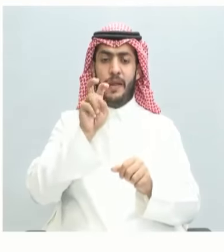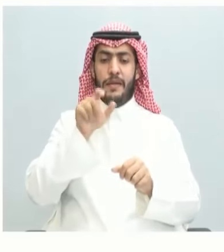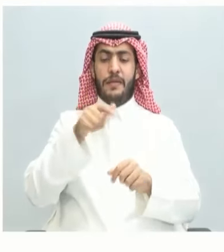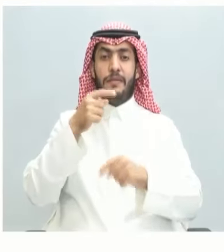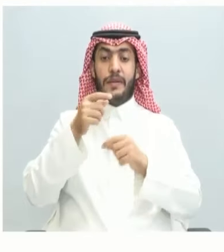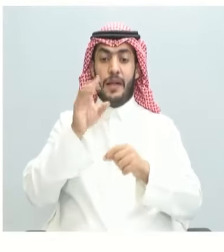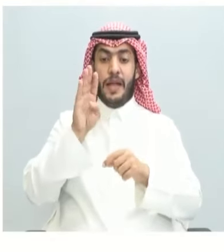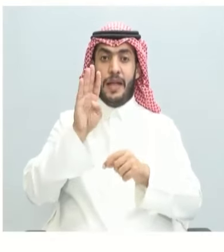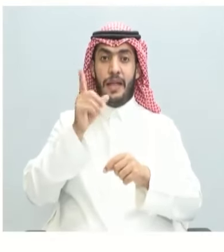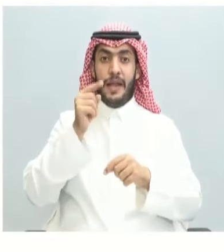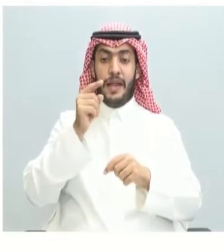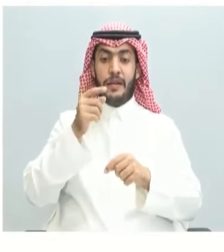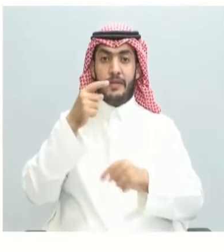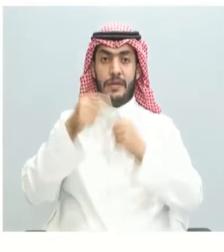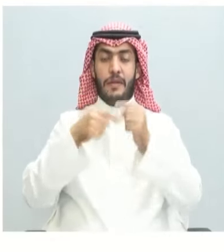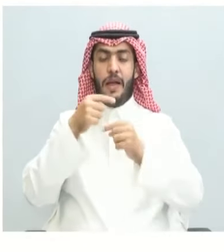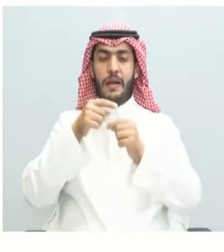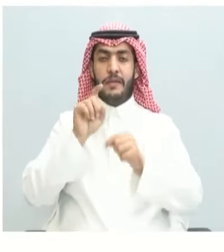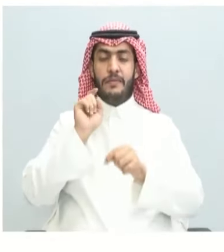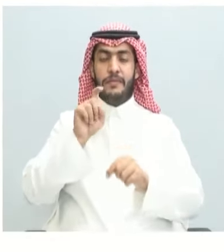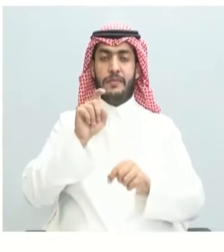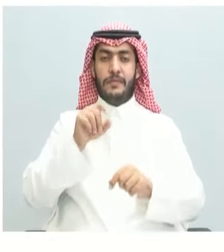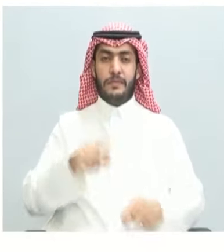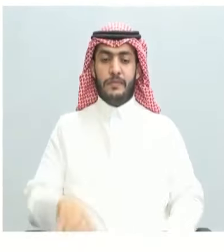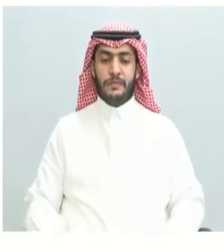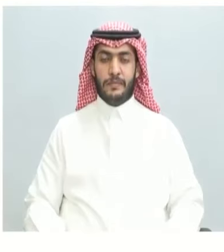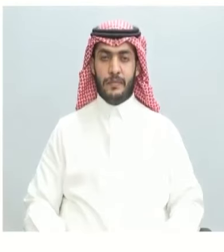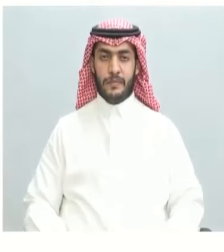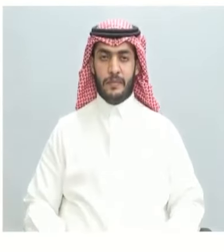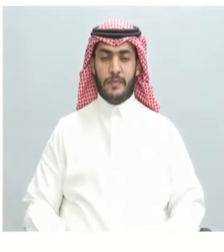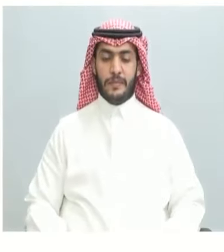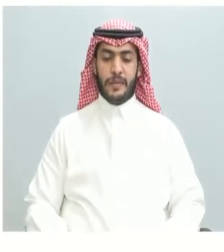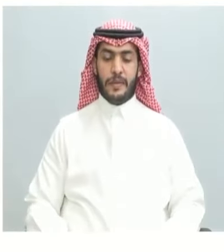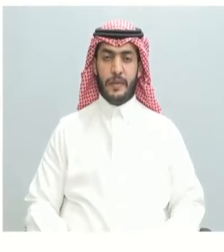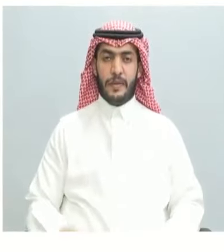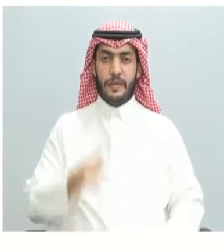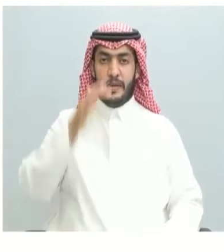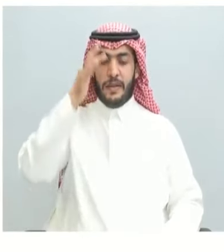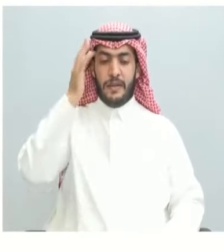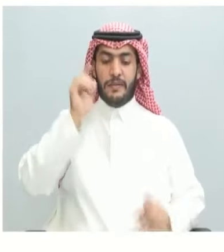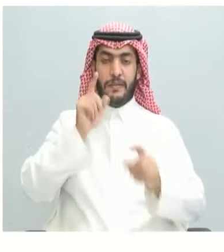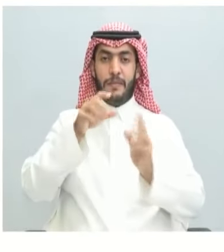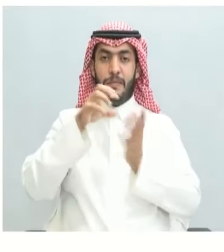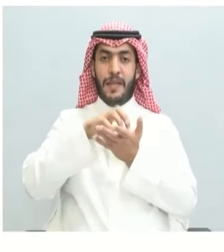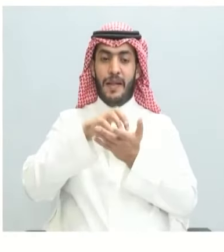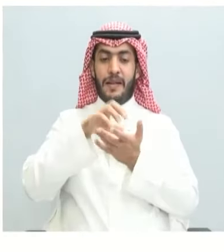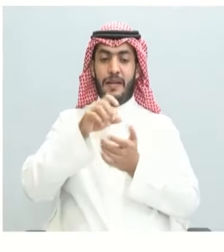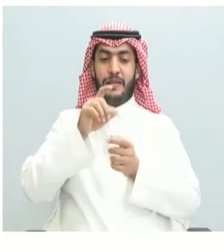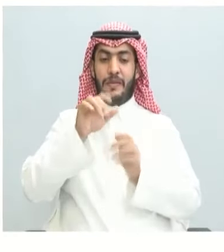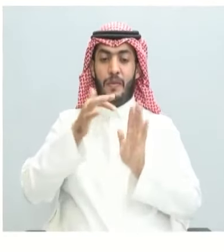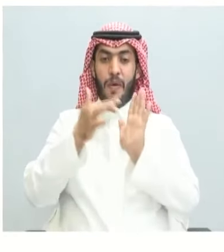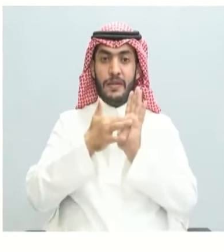باستمرار ستنفذ اللبنات الموجوده بداخلها باستمرار لاحظوا اذا ضعت اوامر في المنطقه في